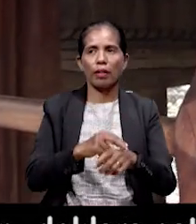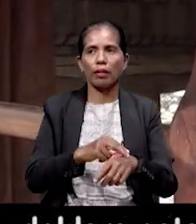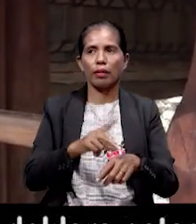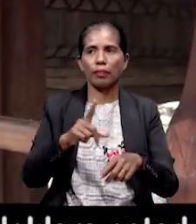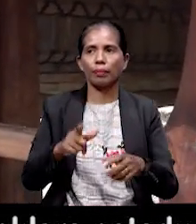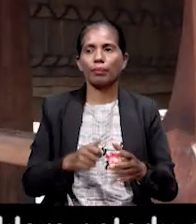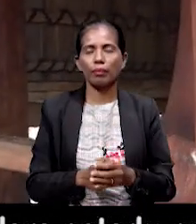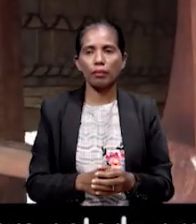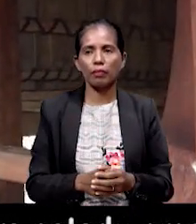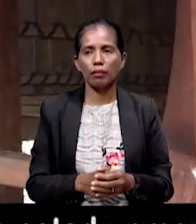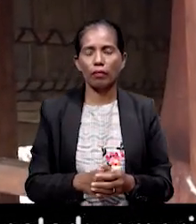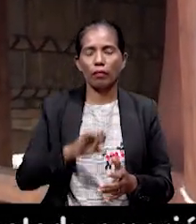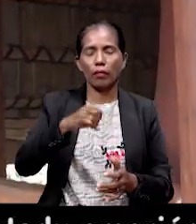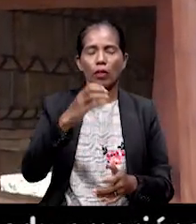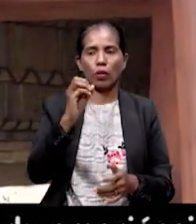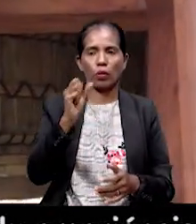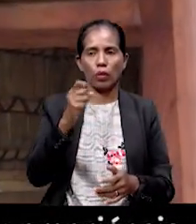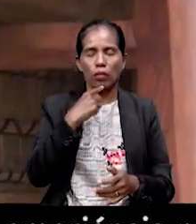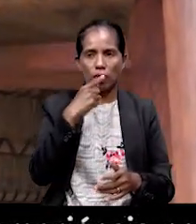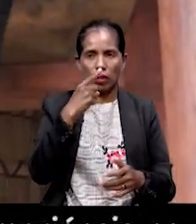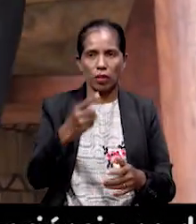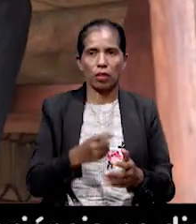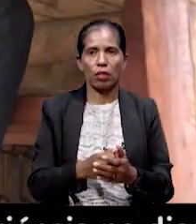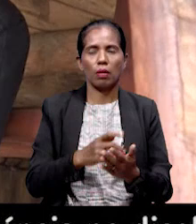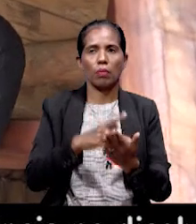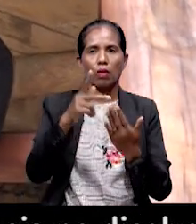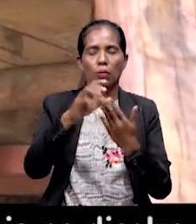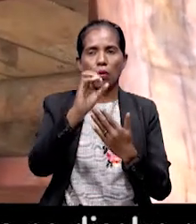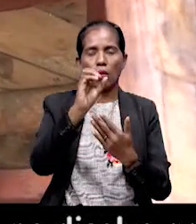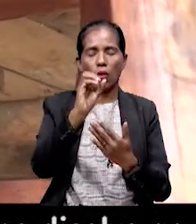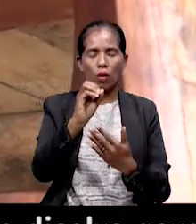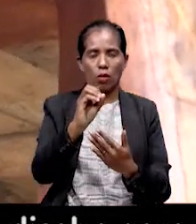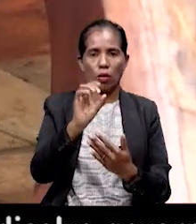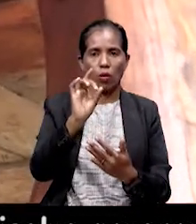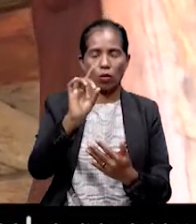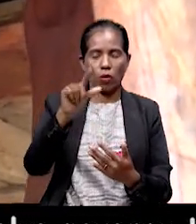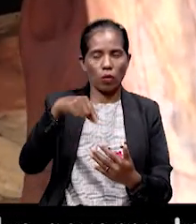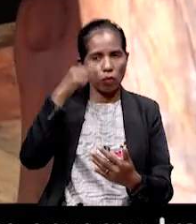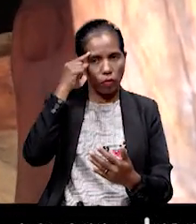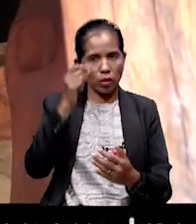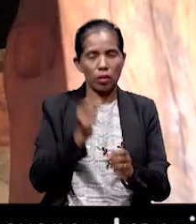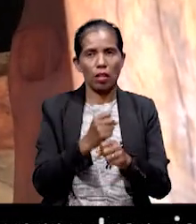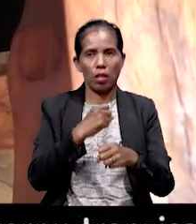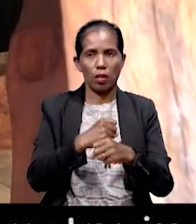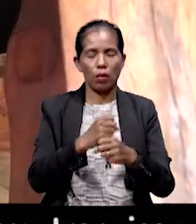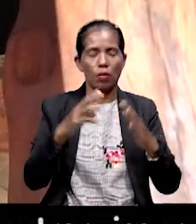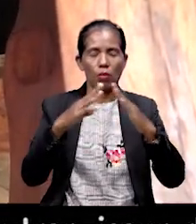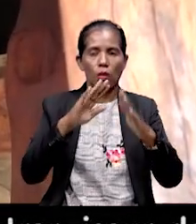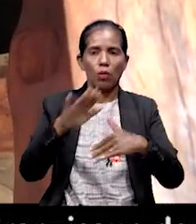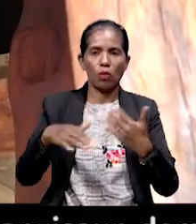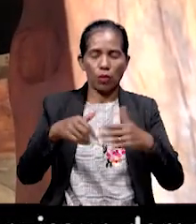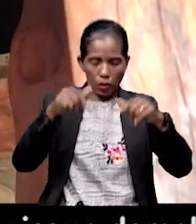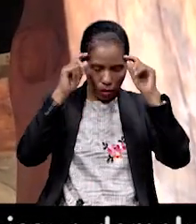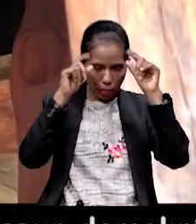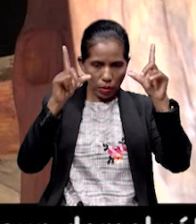e Museum João da Cruz Fátima Hateten, programa oitavo governo constitucional, se promove Uma-Lisan hoto e